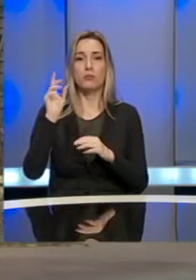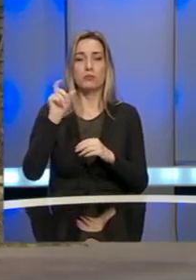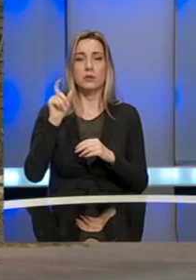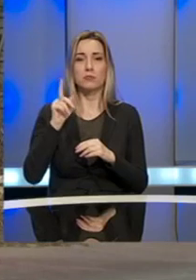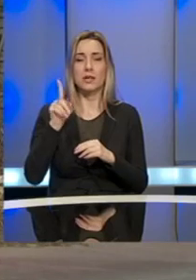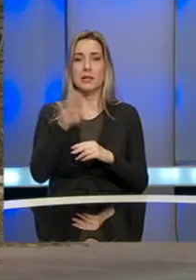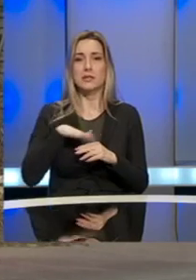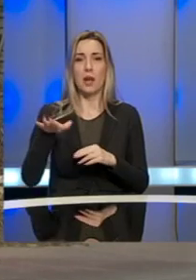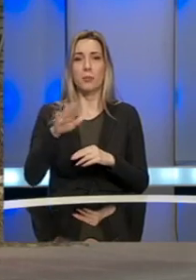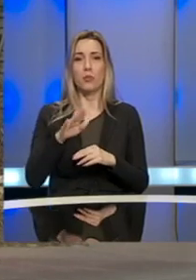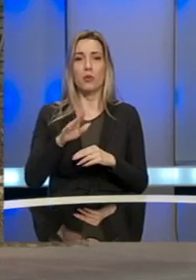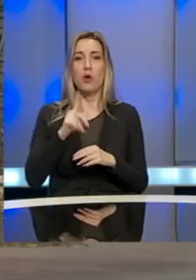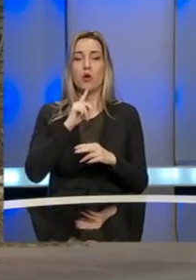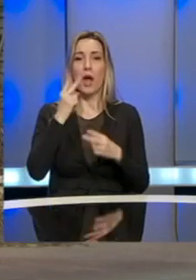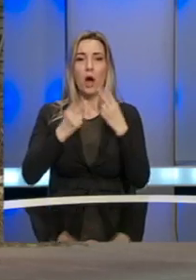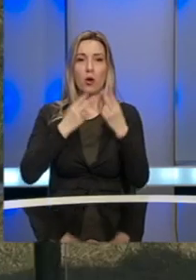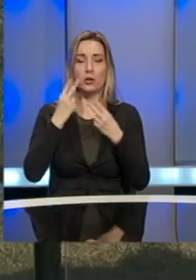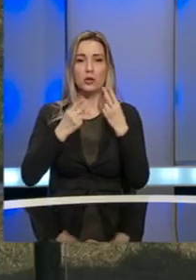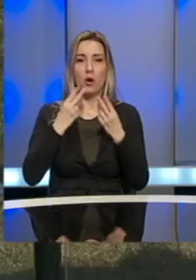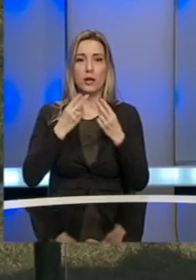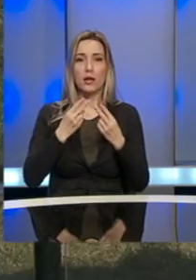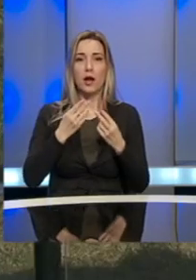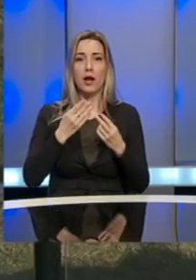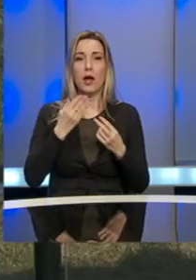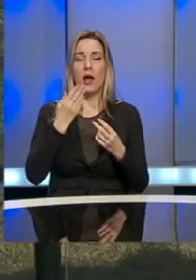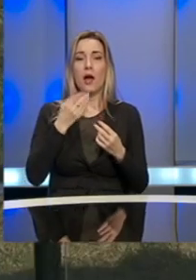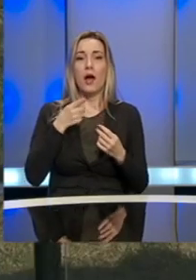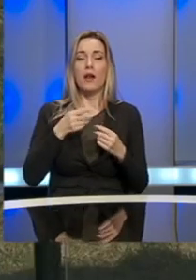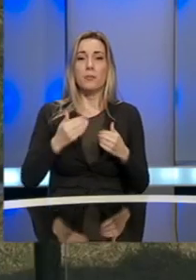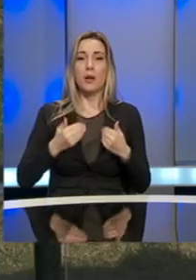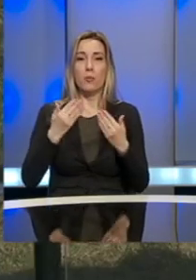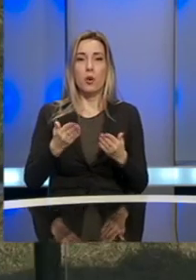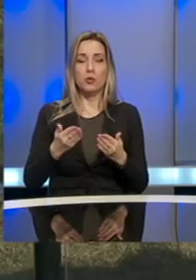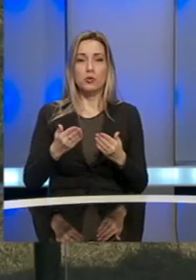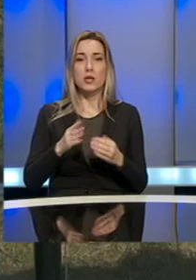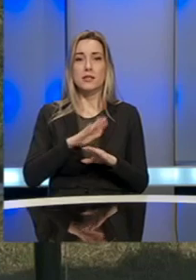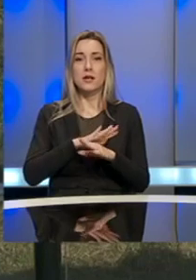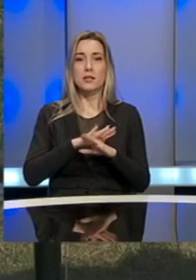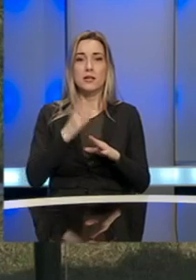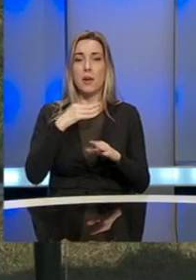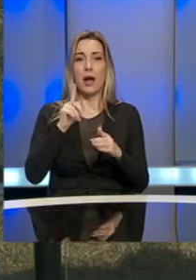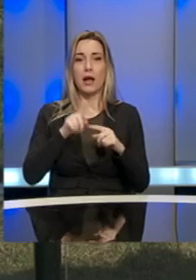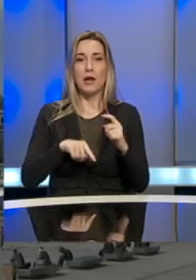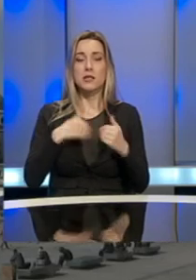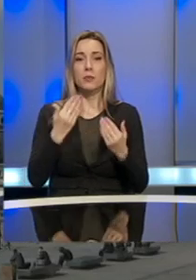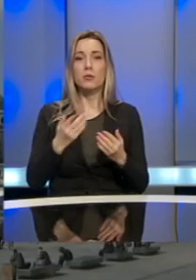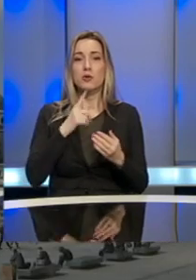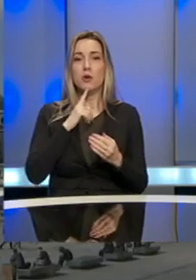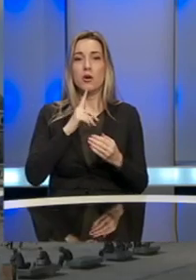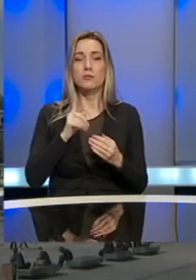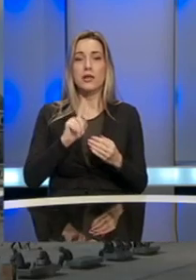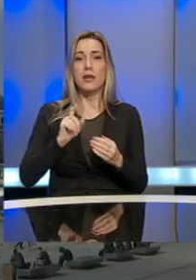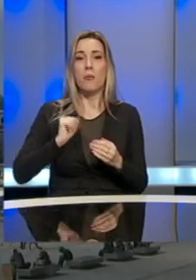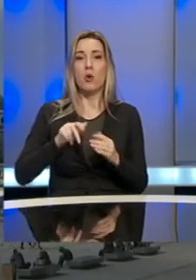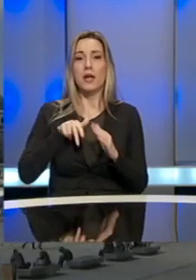ja živim, koja patrolira gradom. Nema kazni, ali preporučuje se znači svima da ukoliko ne morate da